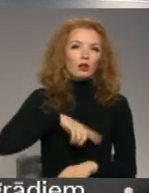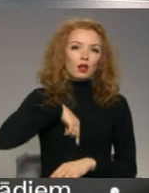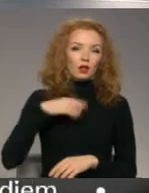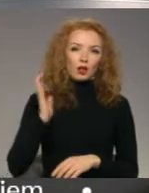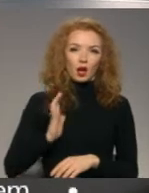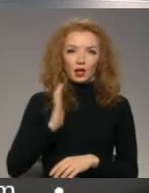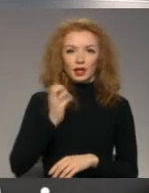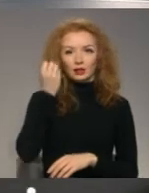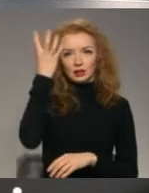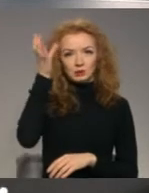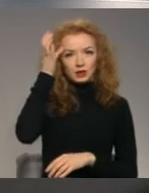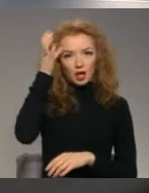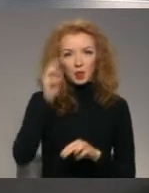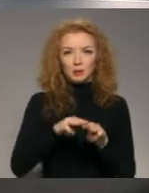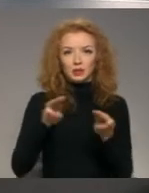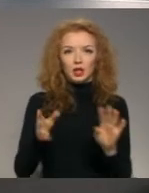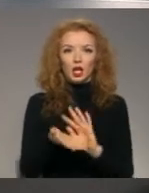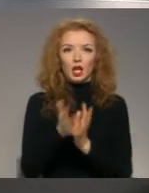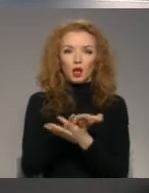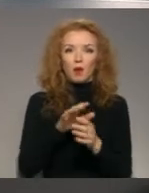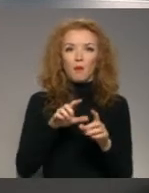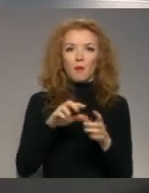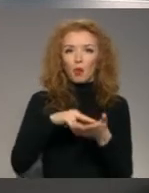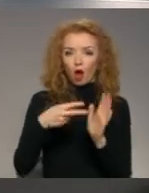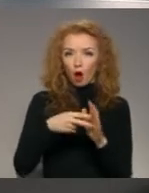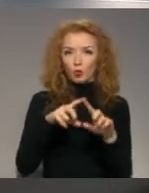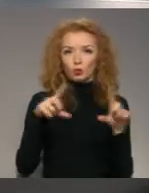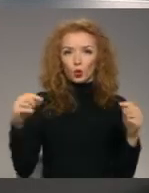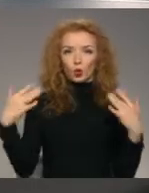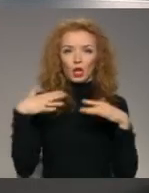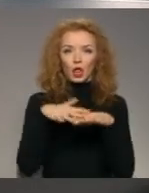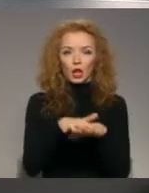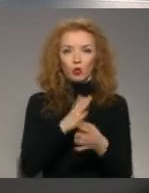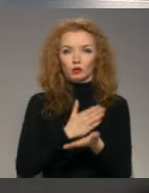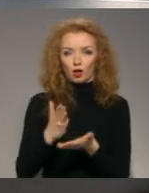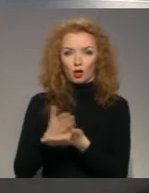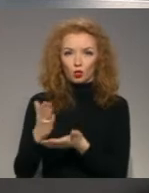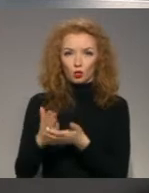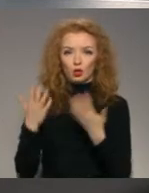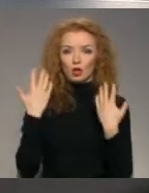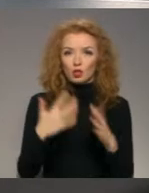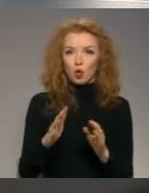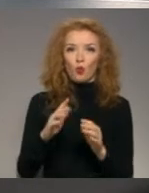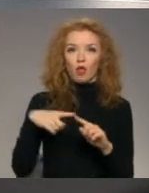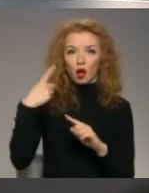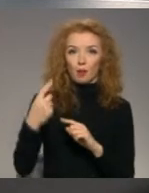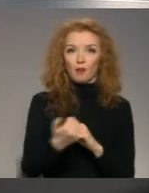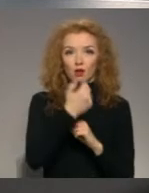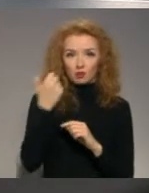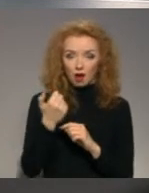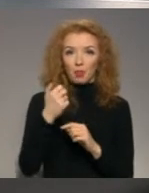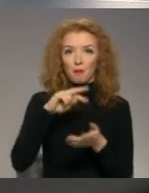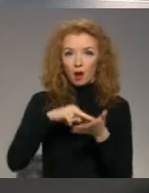zinātnes ministrijas reformu plānu skola tīkla sakārtošanā. Jo nākamgad tas skars trešo daļu vidusskolu. Plāns